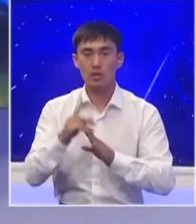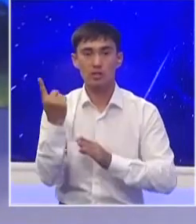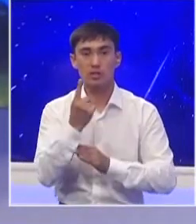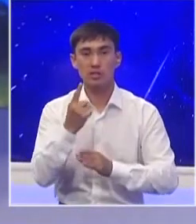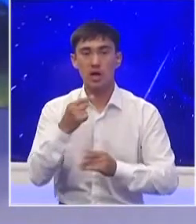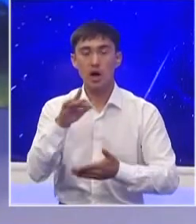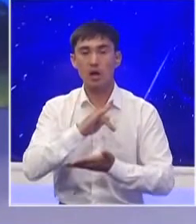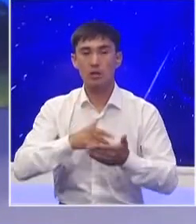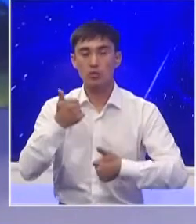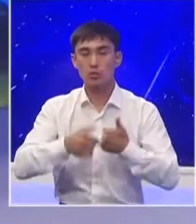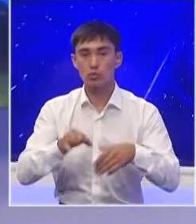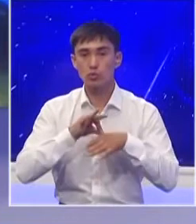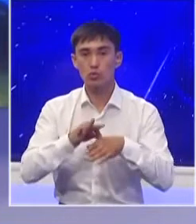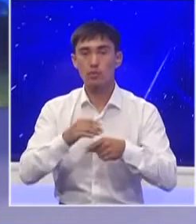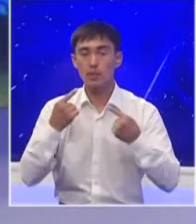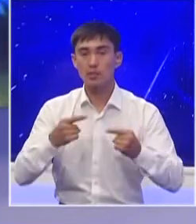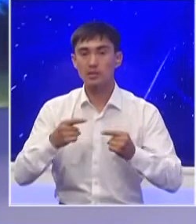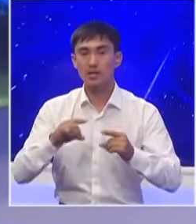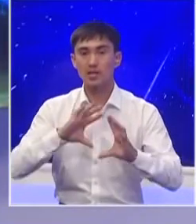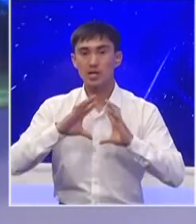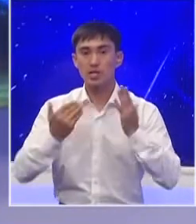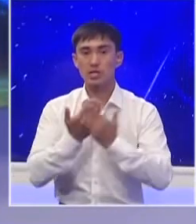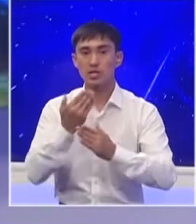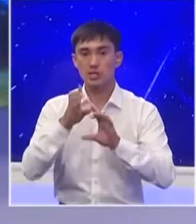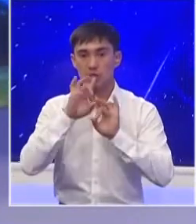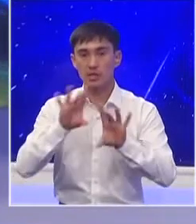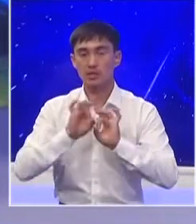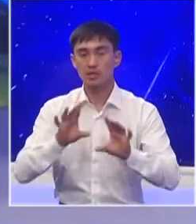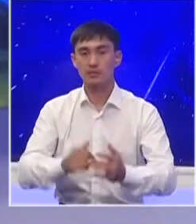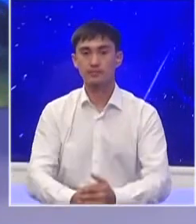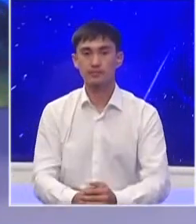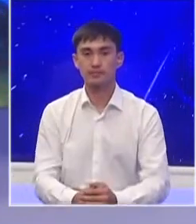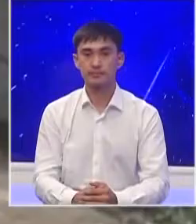қалалық турнир өтті. Осы және өзге де ел жаңалықтары келесі топтамада.